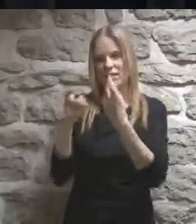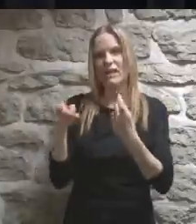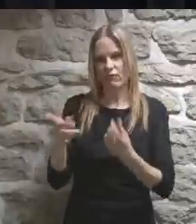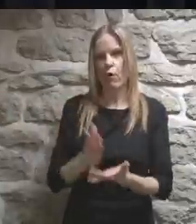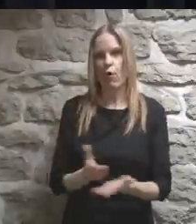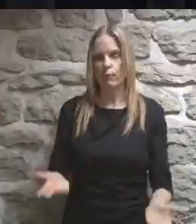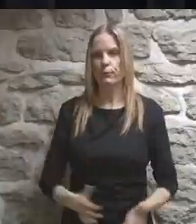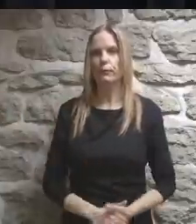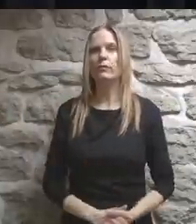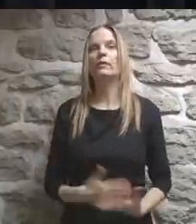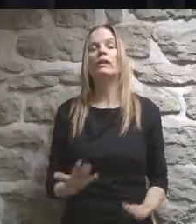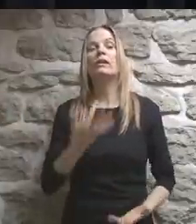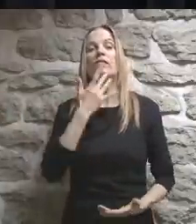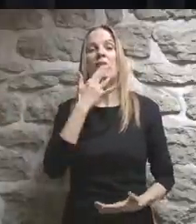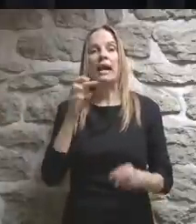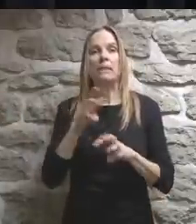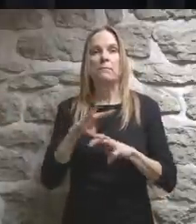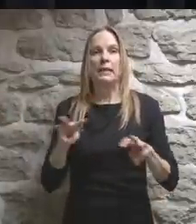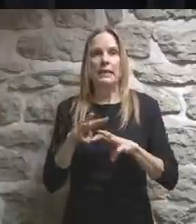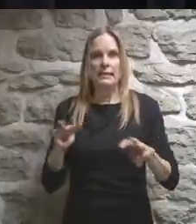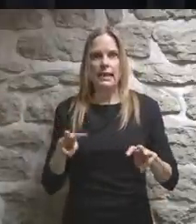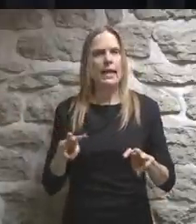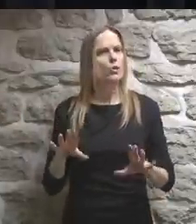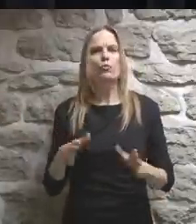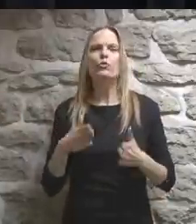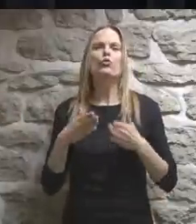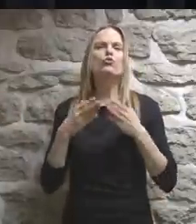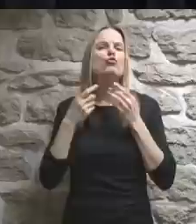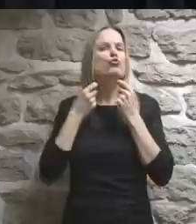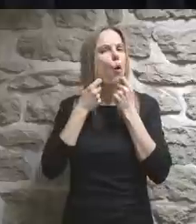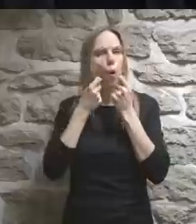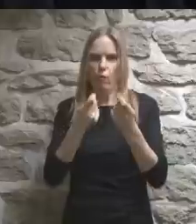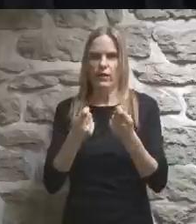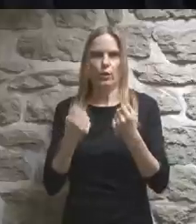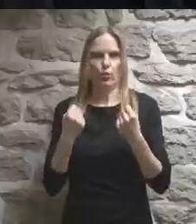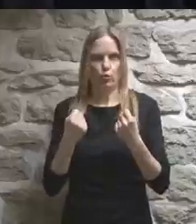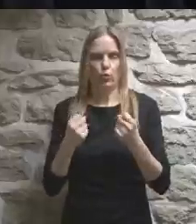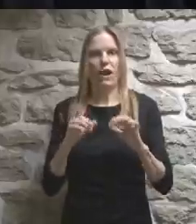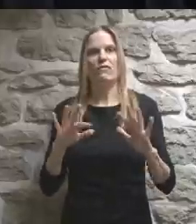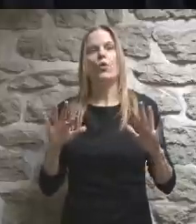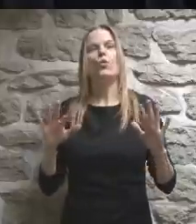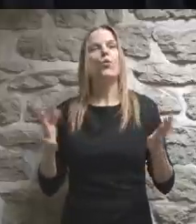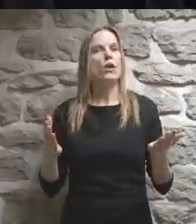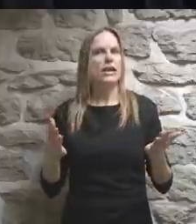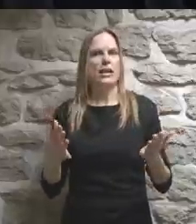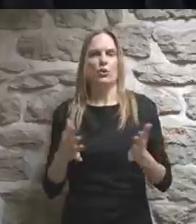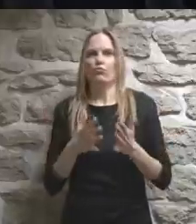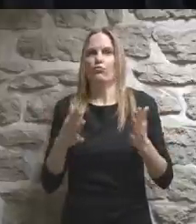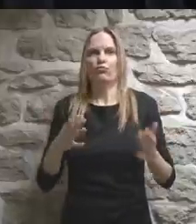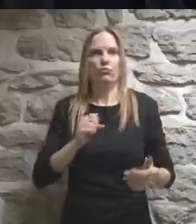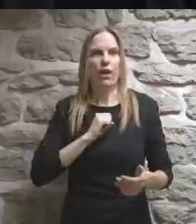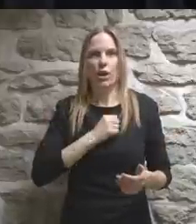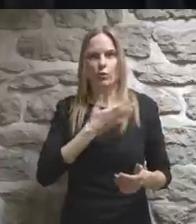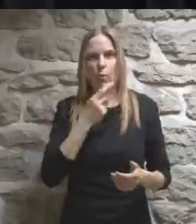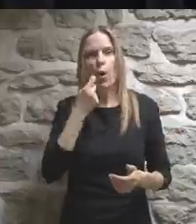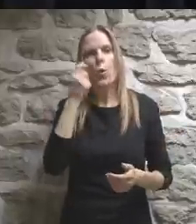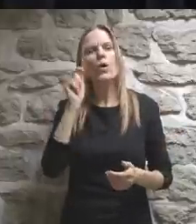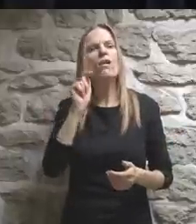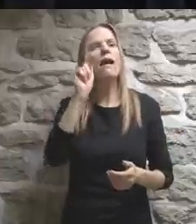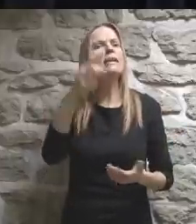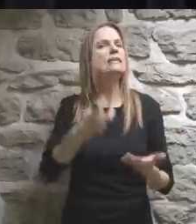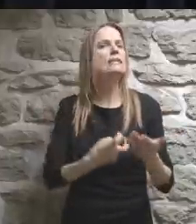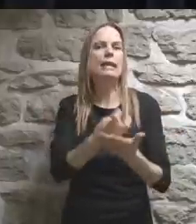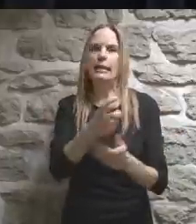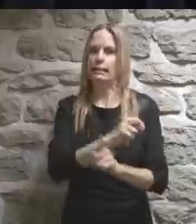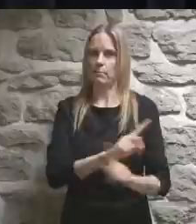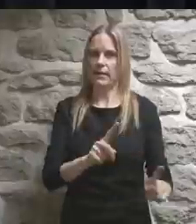Välisministeerium on annud tungiva soovituse ilma vajaduseta Ukrainasse mitte reisida, ega mitte reisida